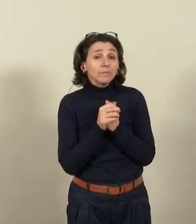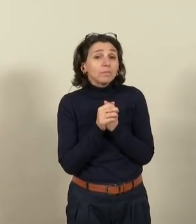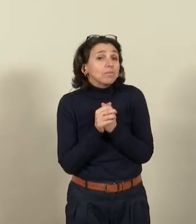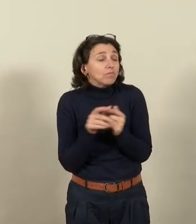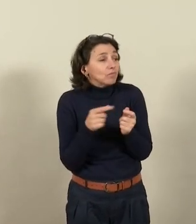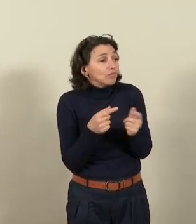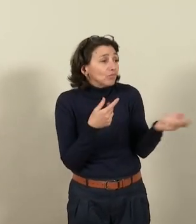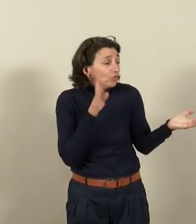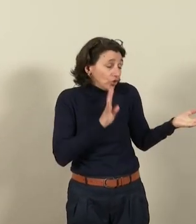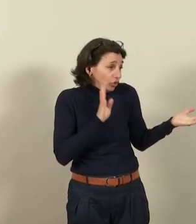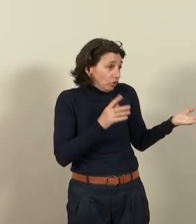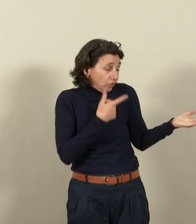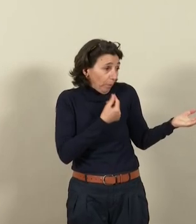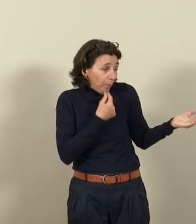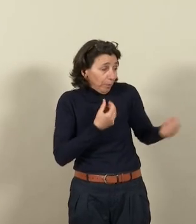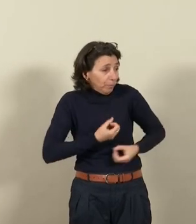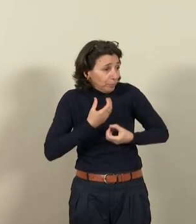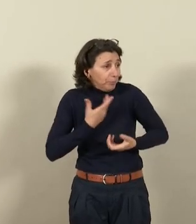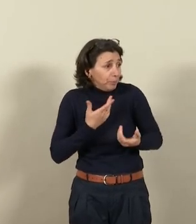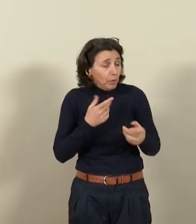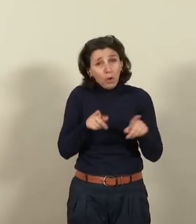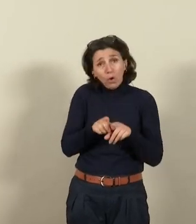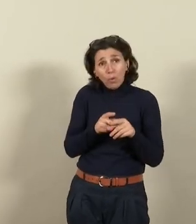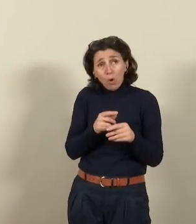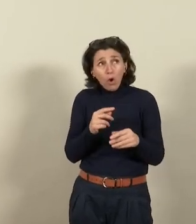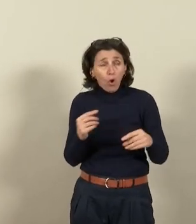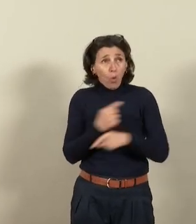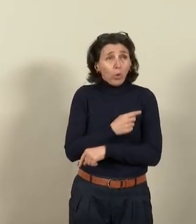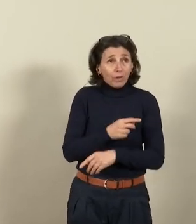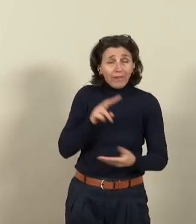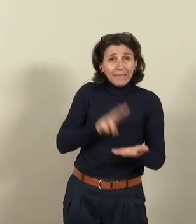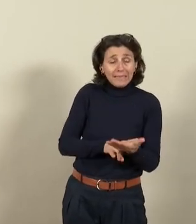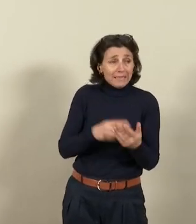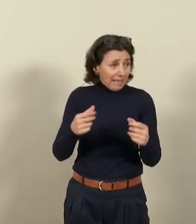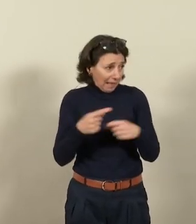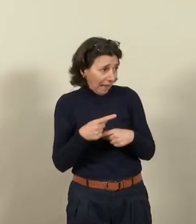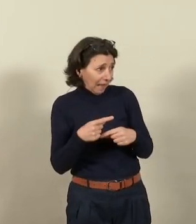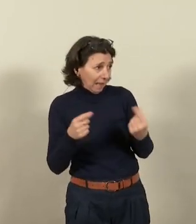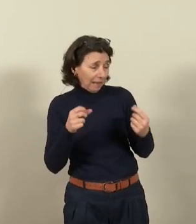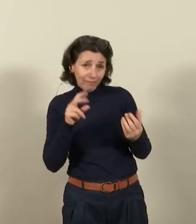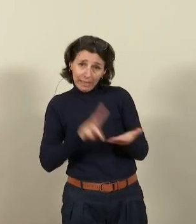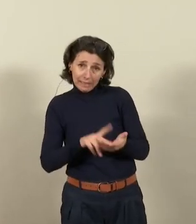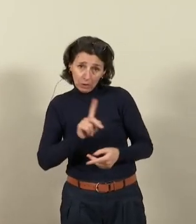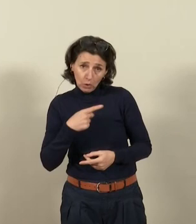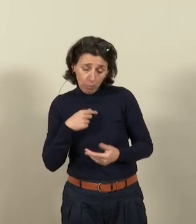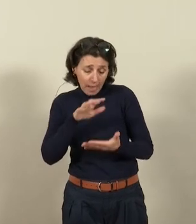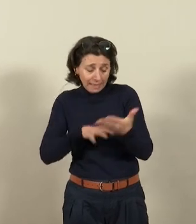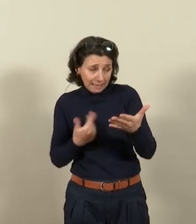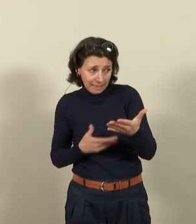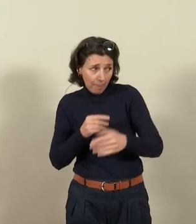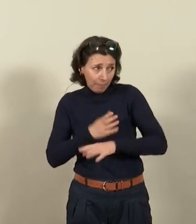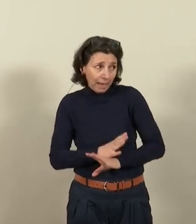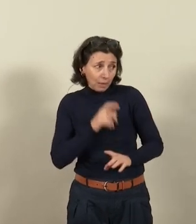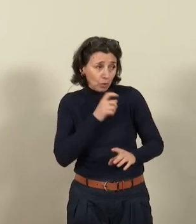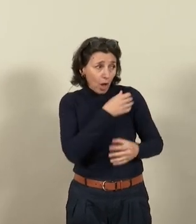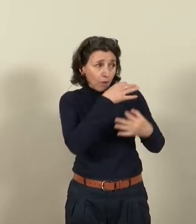manière très sympathique et fortement des contevérités que ça donne une vérité voyez j'ai sous les yeux et je vous l'enverrai avec grand plaisir le texte que vous citiez tout